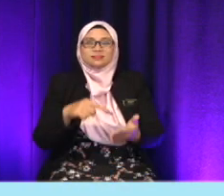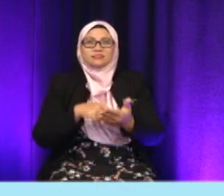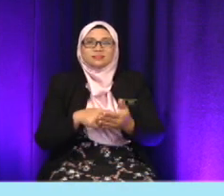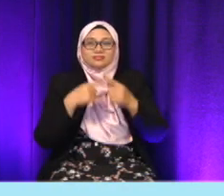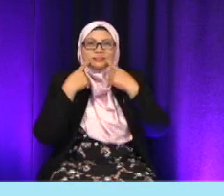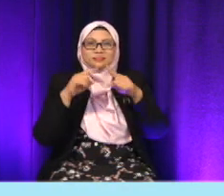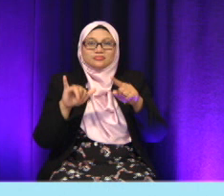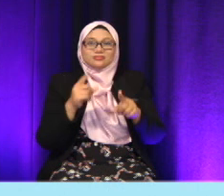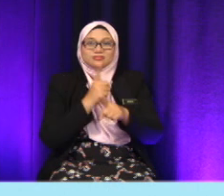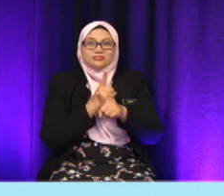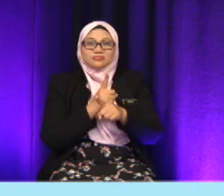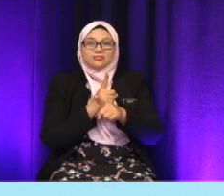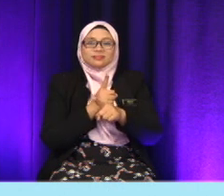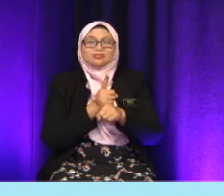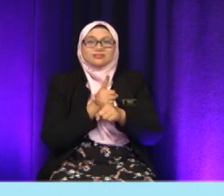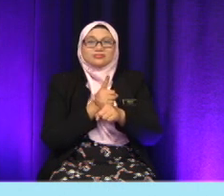jawaban yang tepat